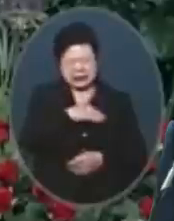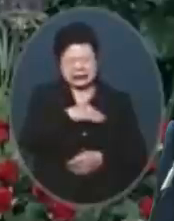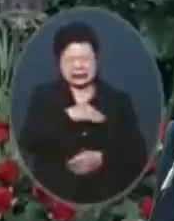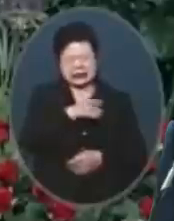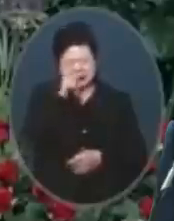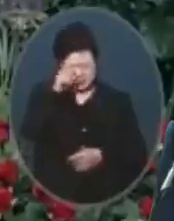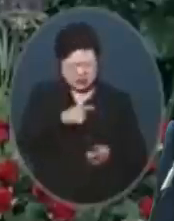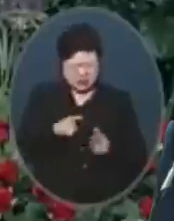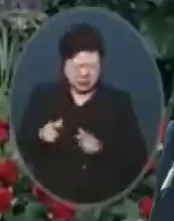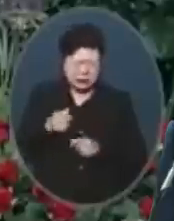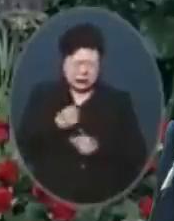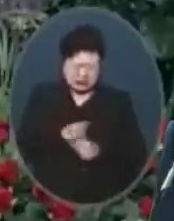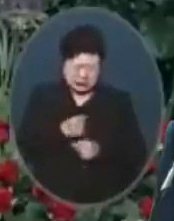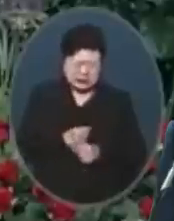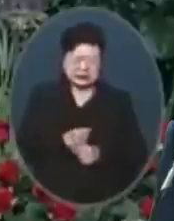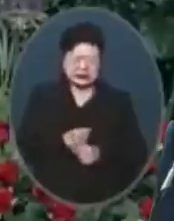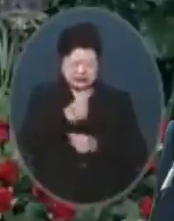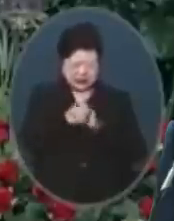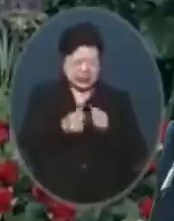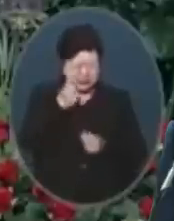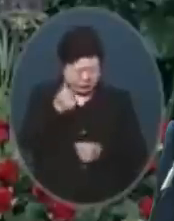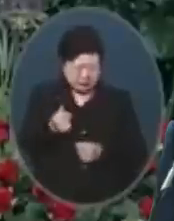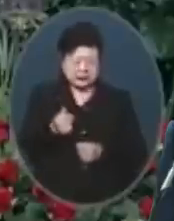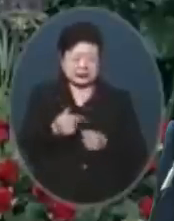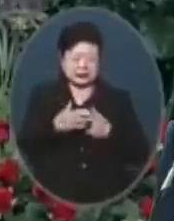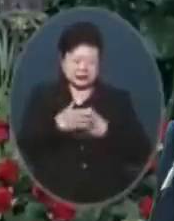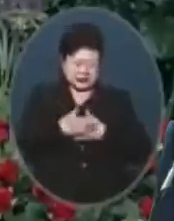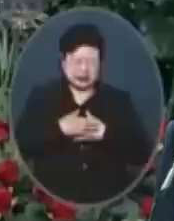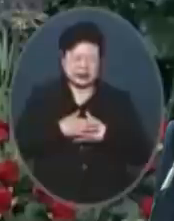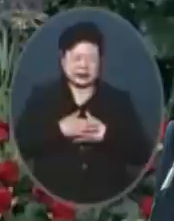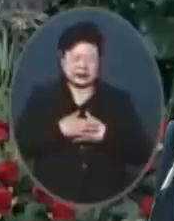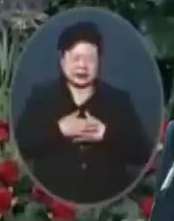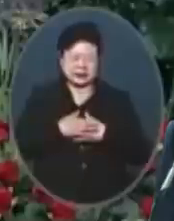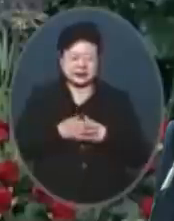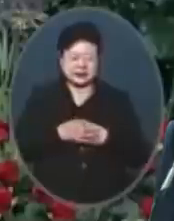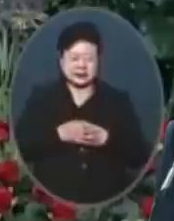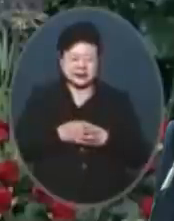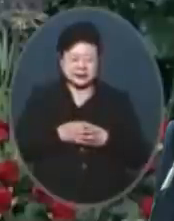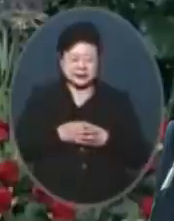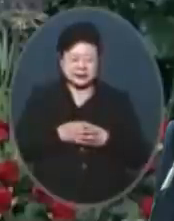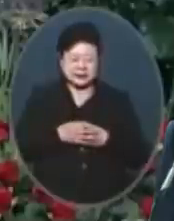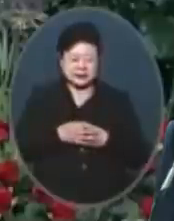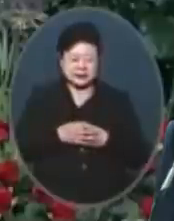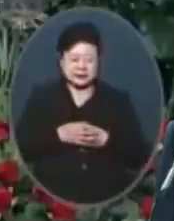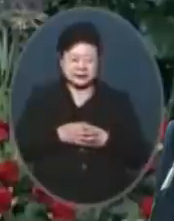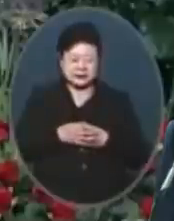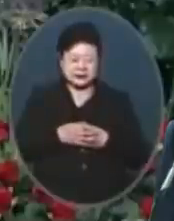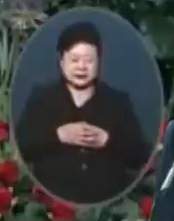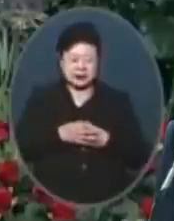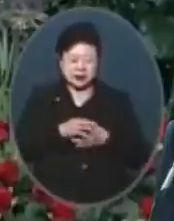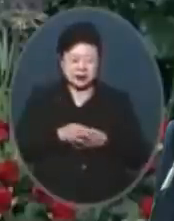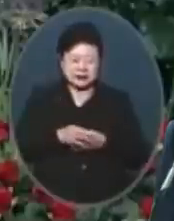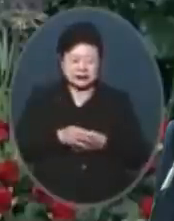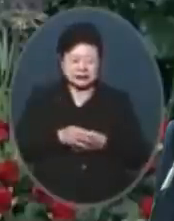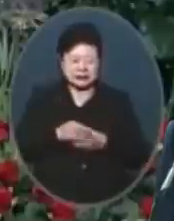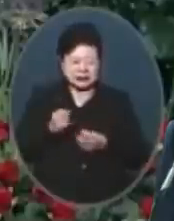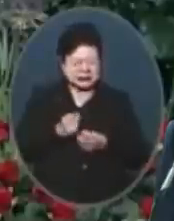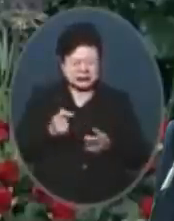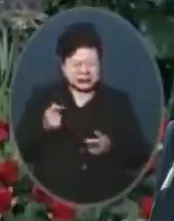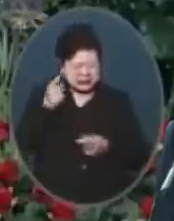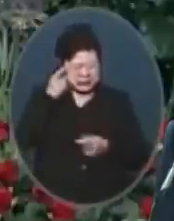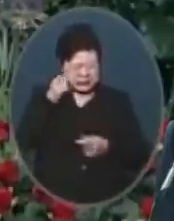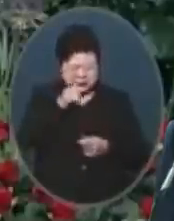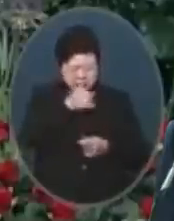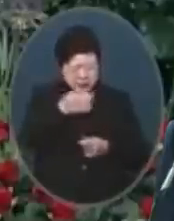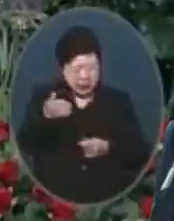천지의 만물을 지으신 하나님이 나 같은 인생을 무슨 관심을 가지겠는가라고